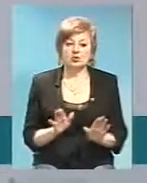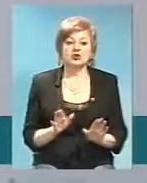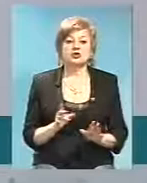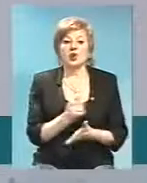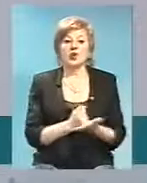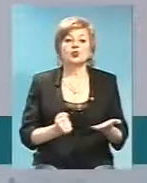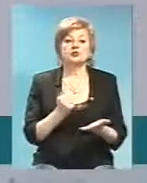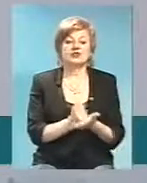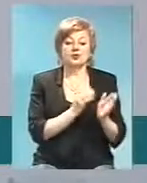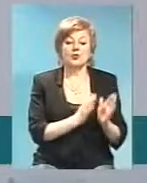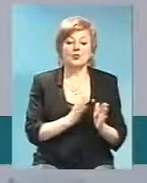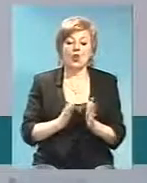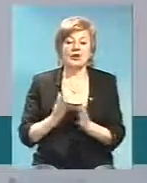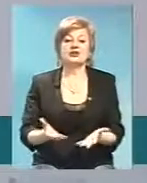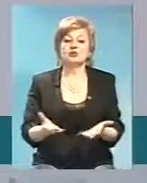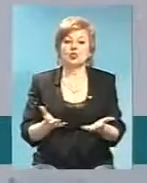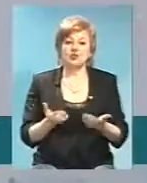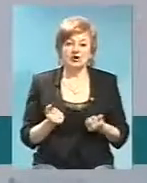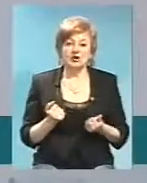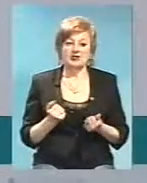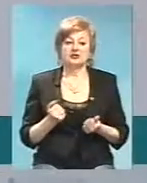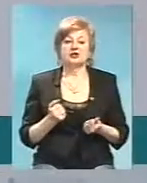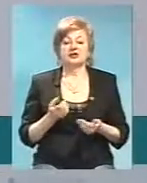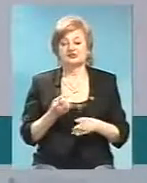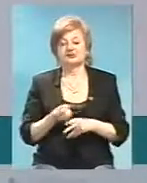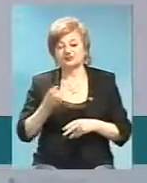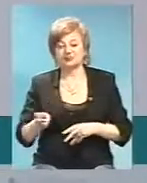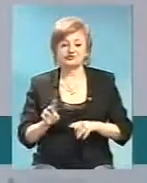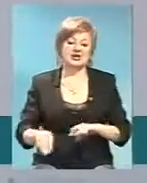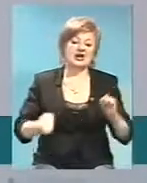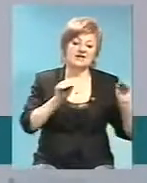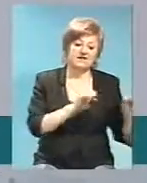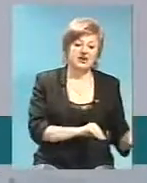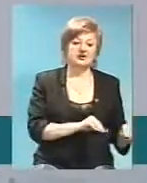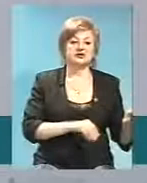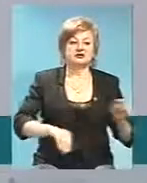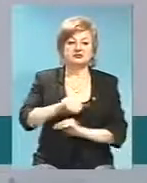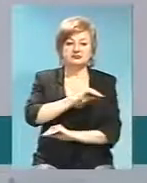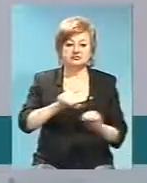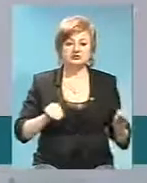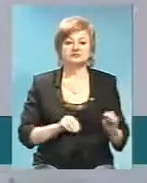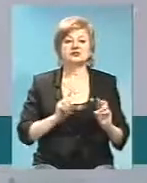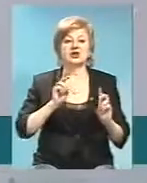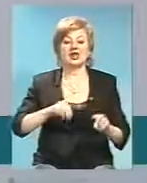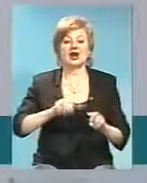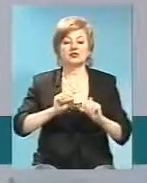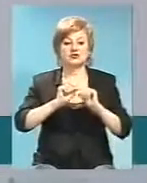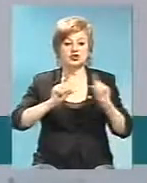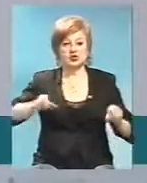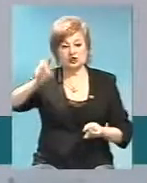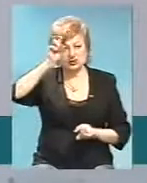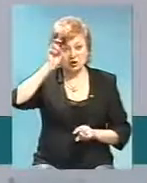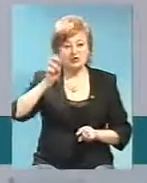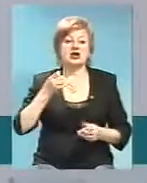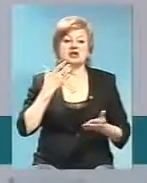затвердженого порядку прийому, відрахування, переведення учнів як в закладах державної, так і